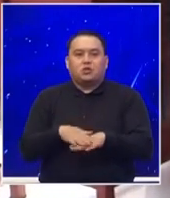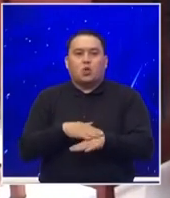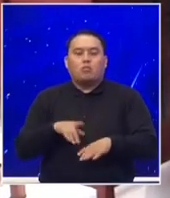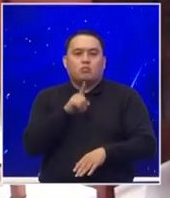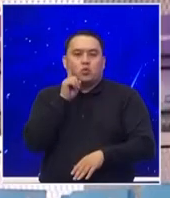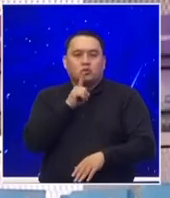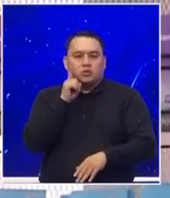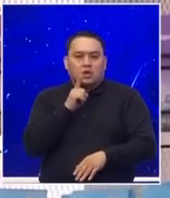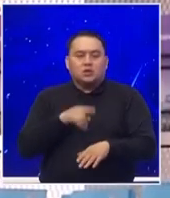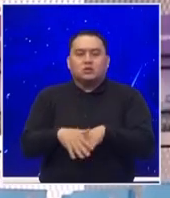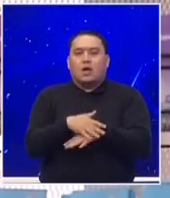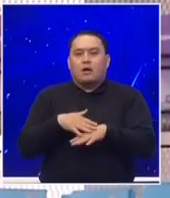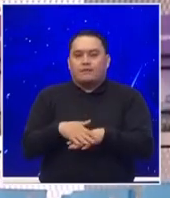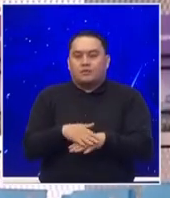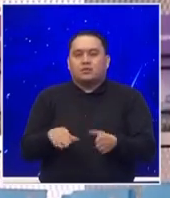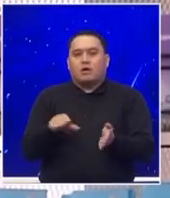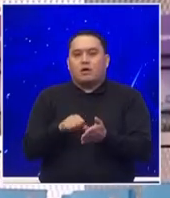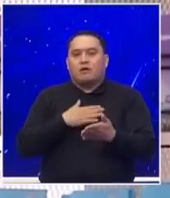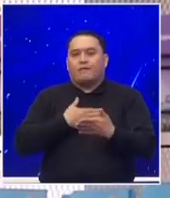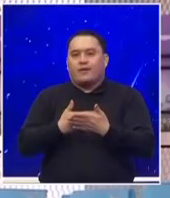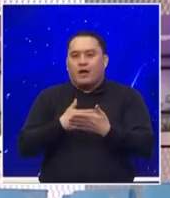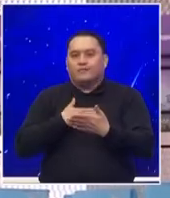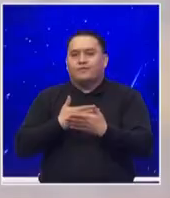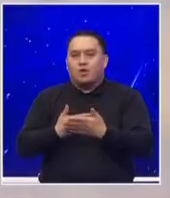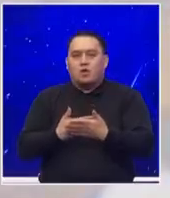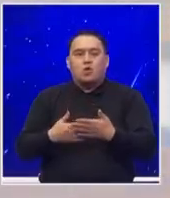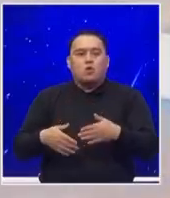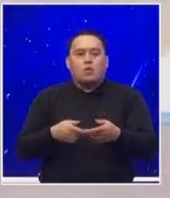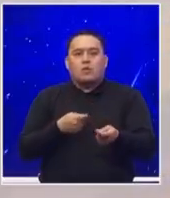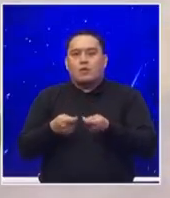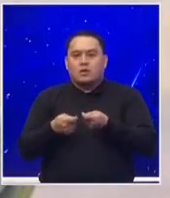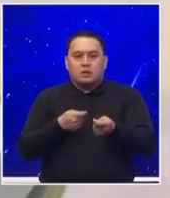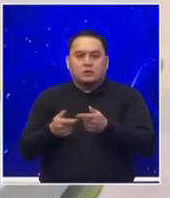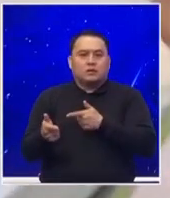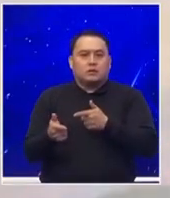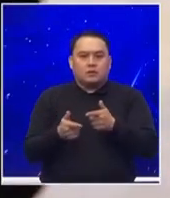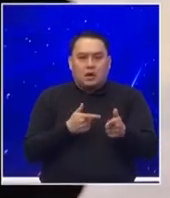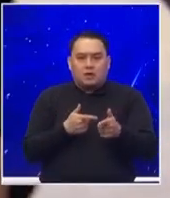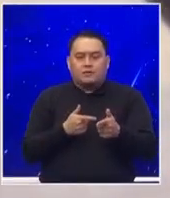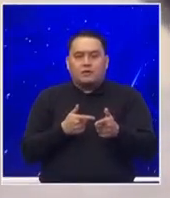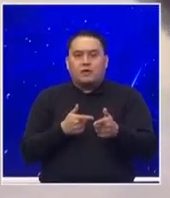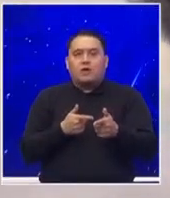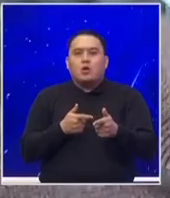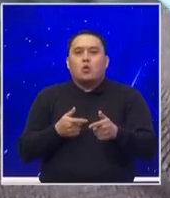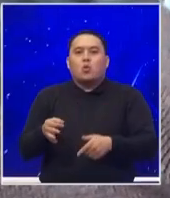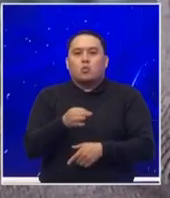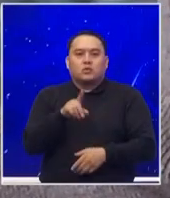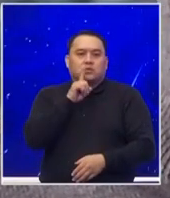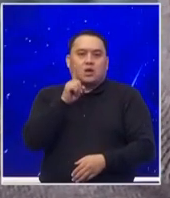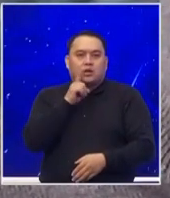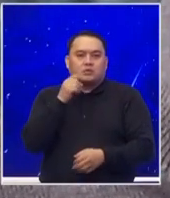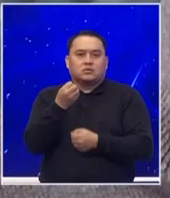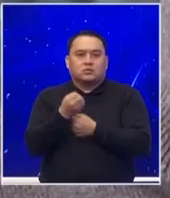Оларды елде өтетін сайлаудан тыс қалмайды. Жігерлі жас буын саяси науқанға баруға дайын. Бірі Нұркен Қойшыбаев, облыстық жастар